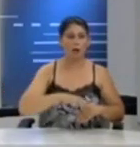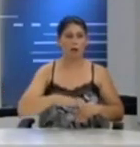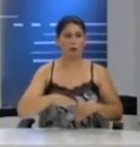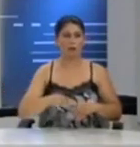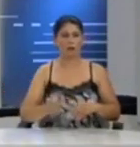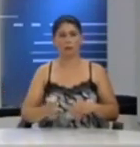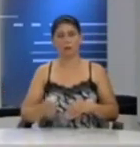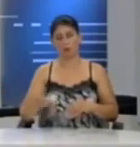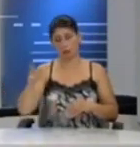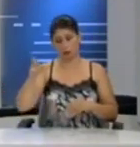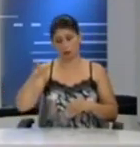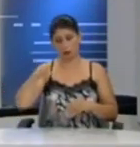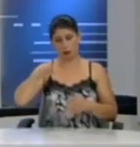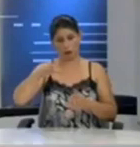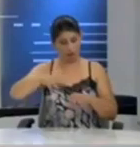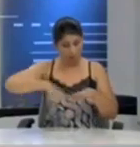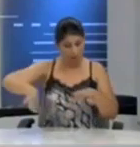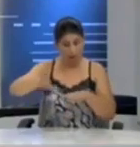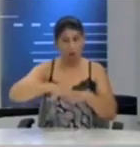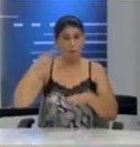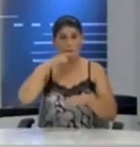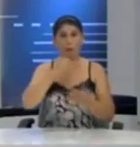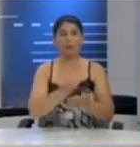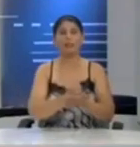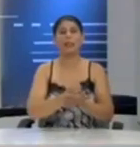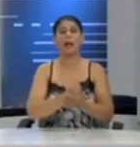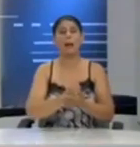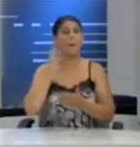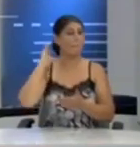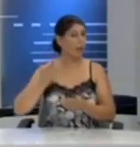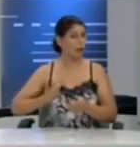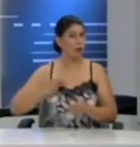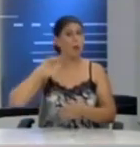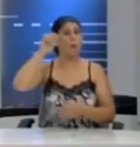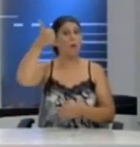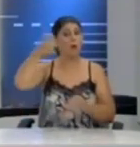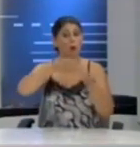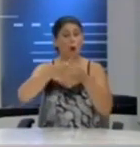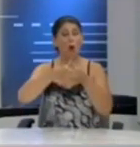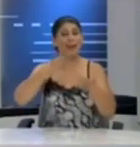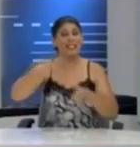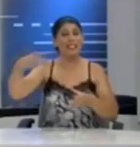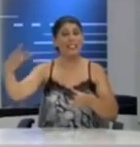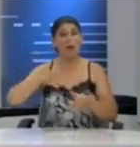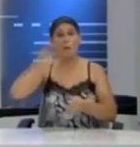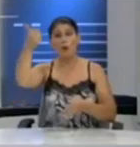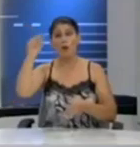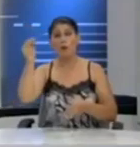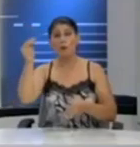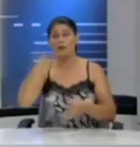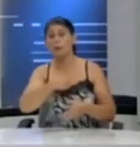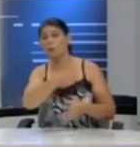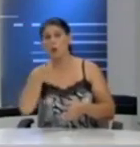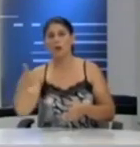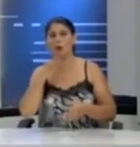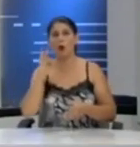του Πρωθυπουργού και της κυρίας Μπακογιάννη έβγαλε πρώτο το ΣΥΡΙΖΑ και πρώτο βουλευτή εμένα και